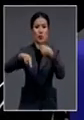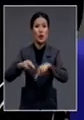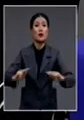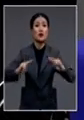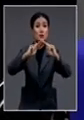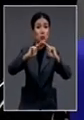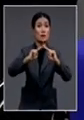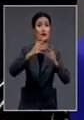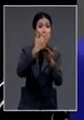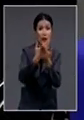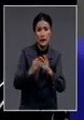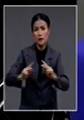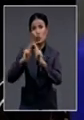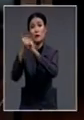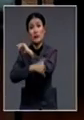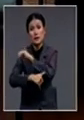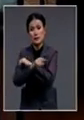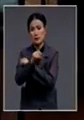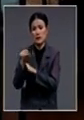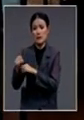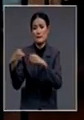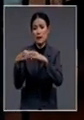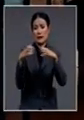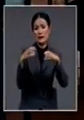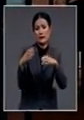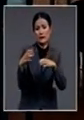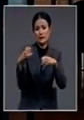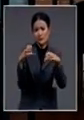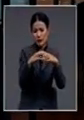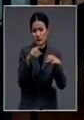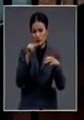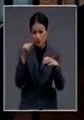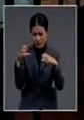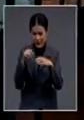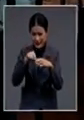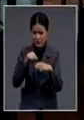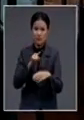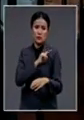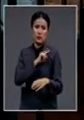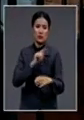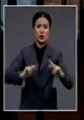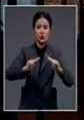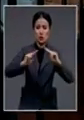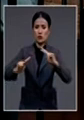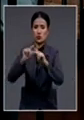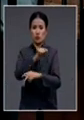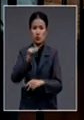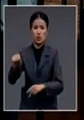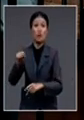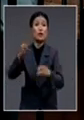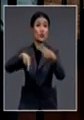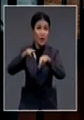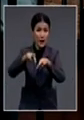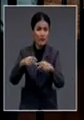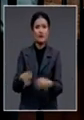ต่างประเทศนั่นเองเรื่องเลยจบได้สักที หลายคนโล่งอกมากบอกว่าไม่งั้นเนี่ยอาจจะต้องมีการเลือกตั้งใหม่นะเพราะว่าตั้ง